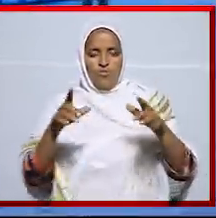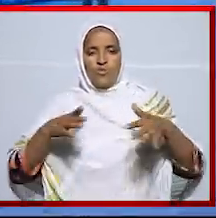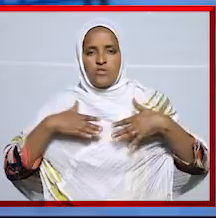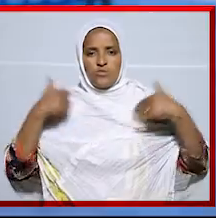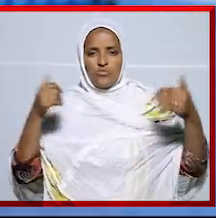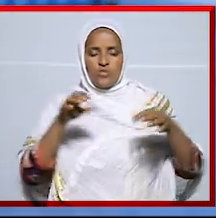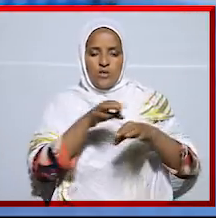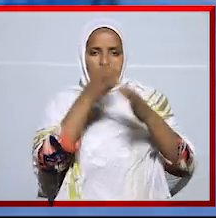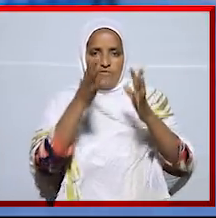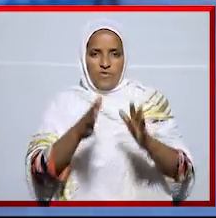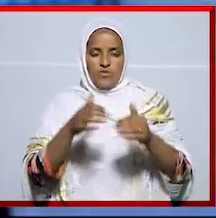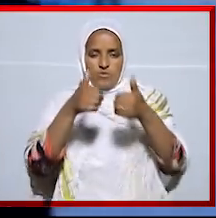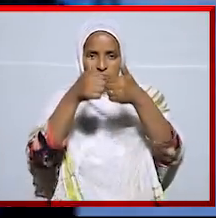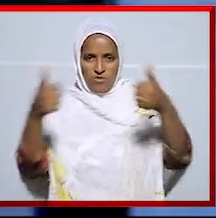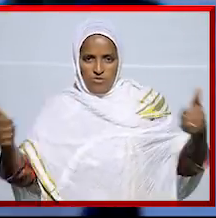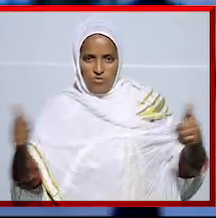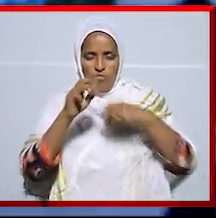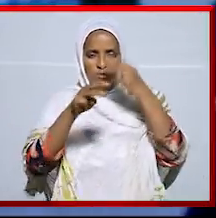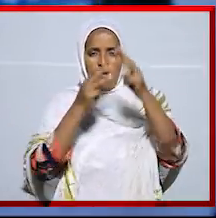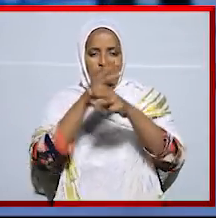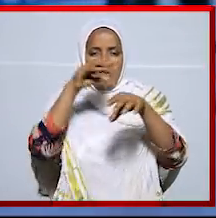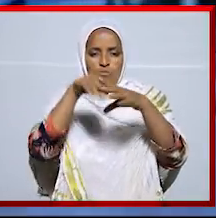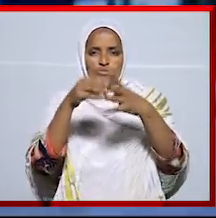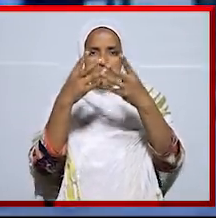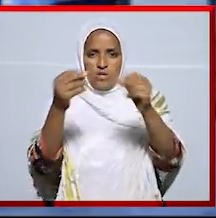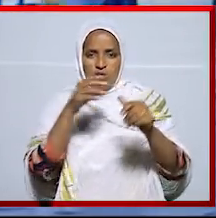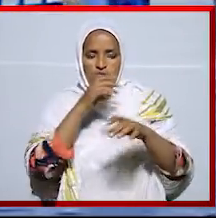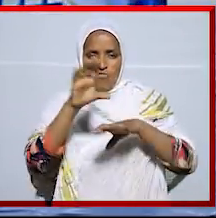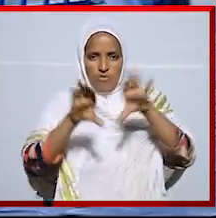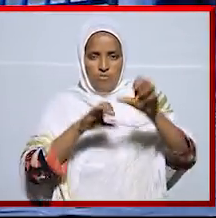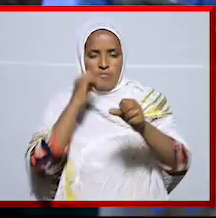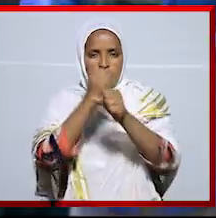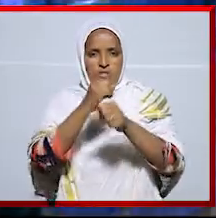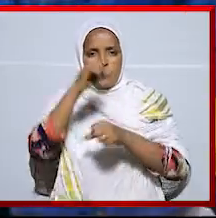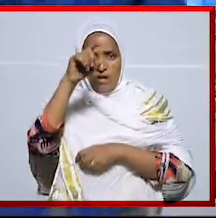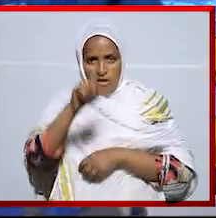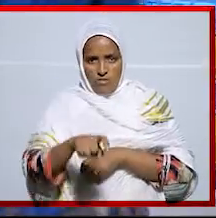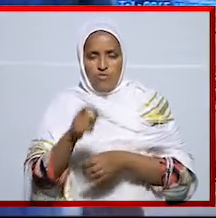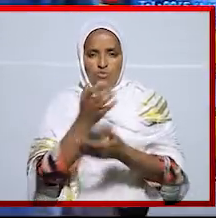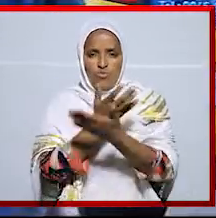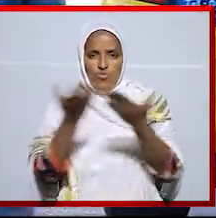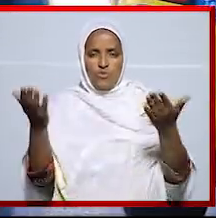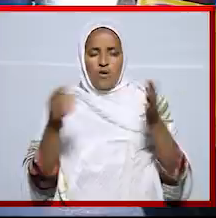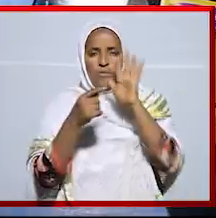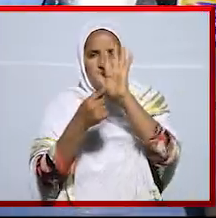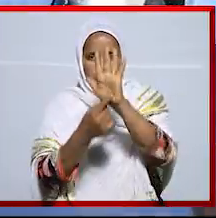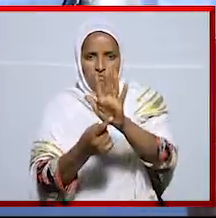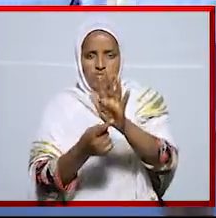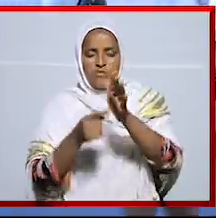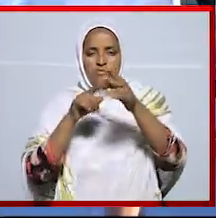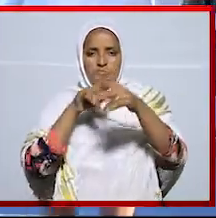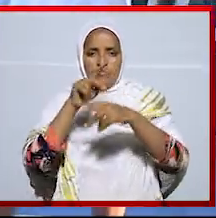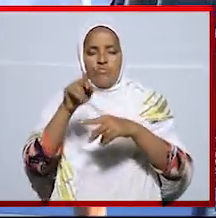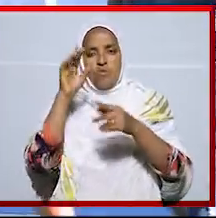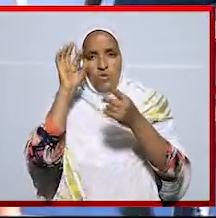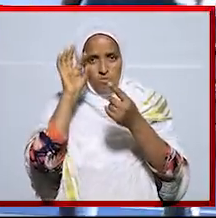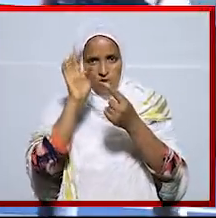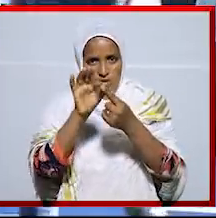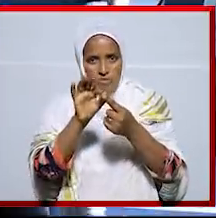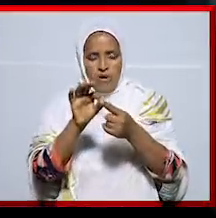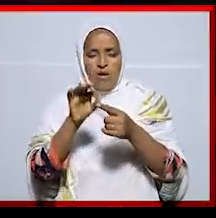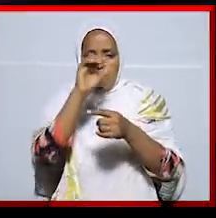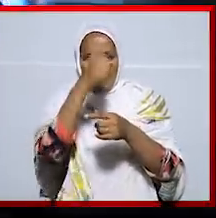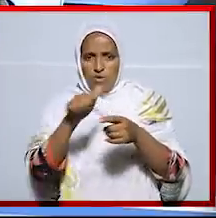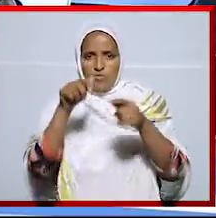ደግሞ ወጣቶች ከመንፈሳዊነት ርቀው በዓለም ውስጥ እንዳይጠፉ ለማድረግ መስራት ያለብንን ጉዳይ መጠቆምም የዝግጅቱ ዓላማ